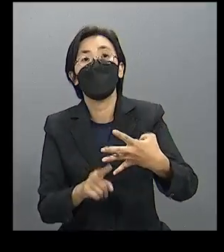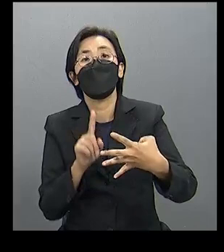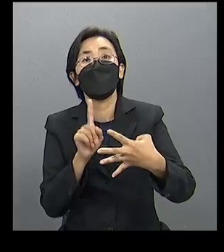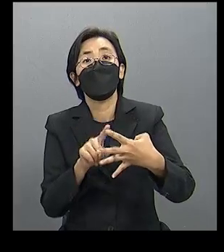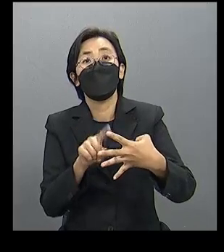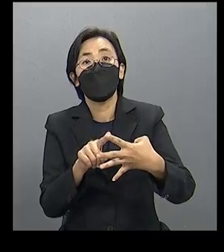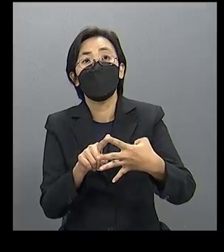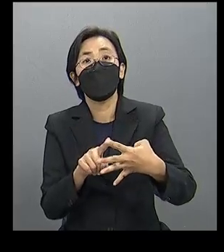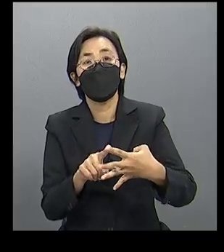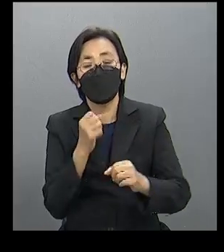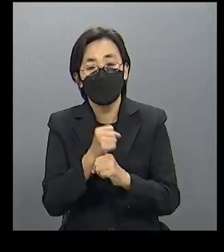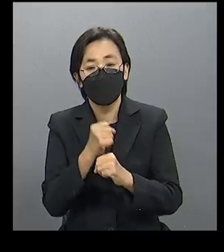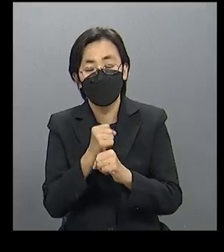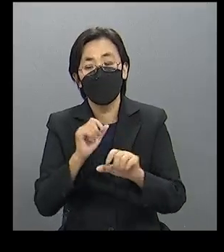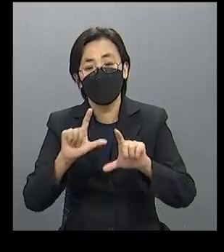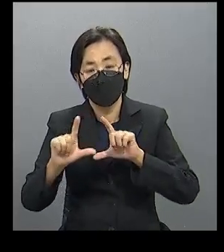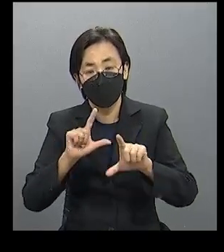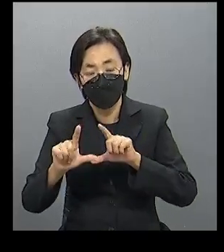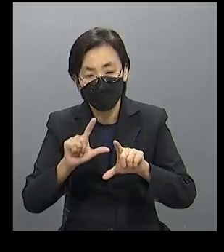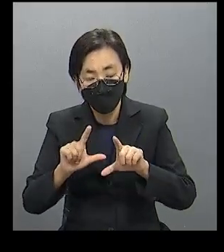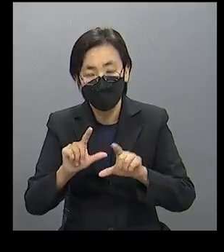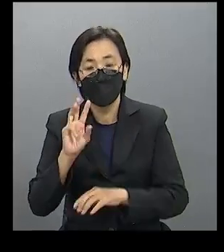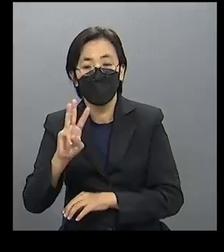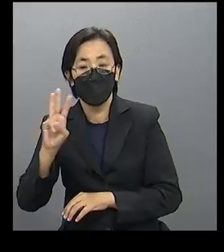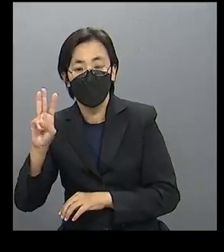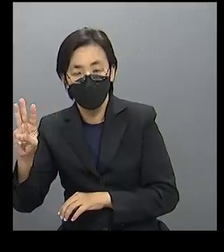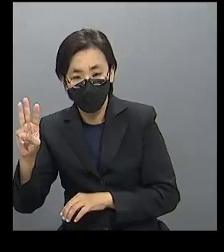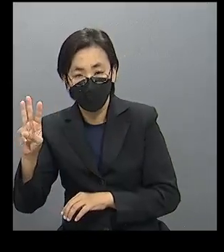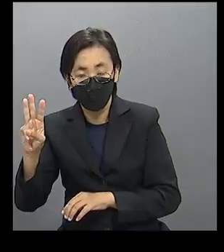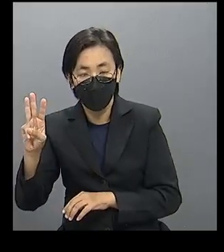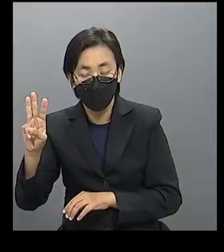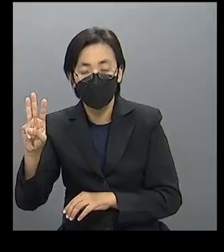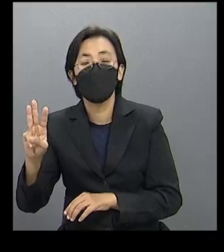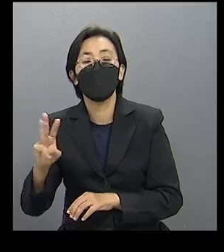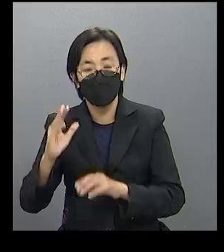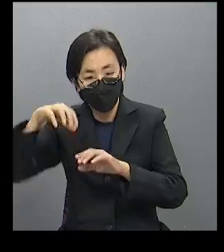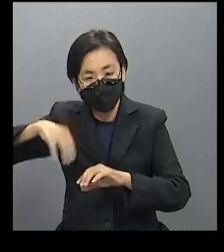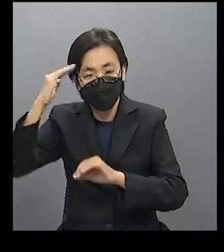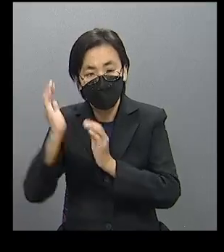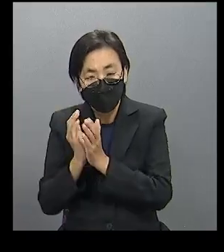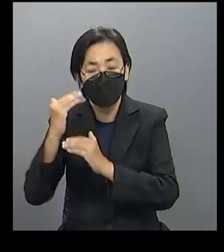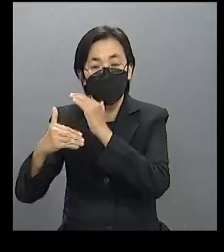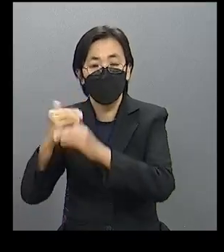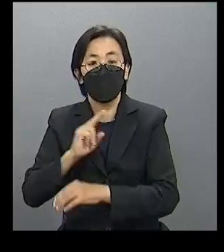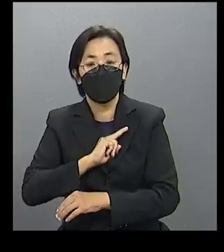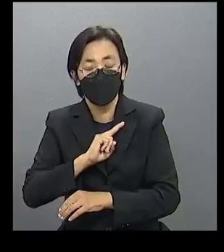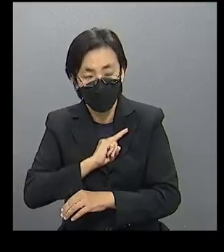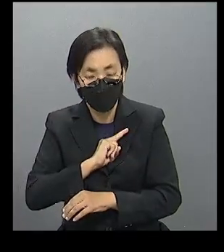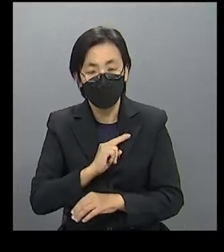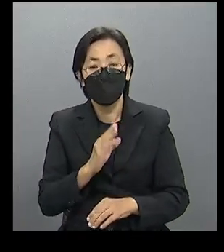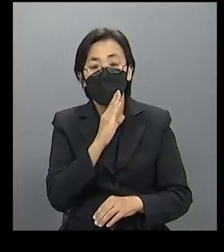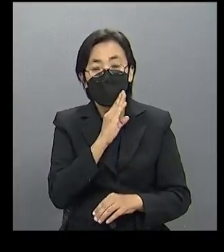งานกับ Line Applicationร่วมกับ Web Application ที่ตำรวจเปคนพัฒนาขึมาเองซึ่งเมื่อประชาชนเพิมเพื่อนกับ Line